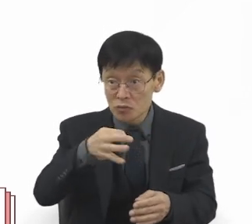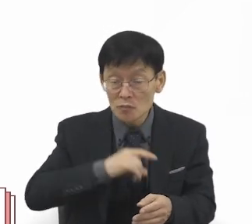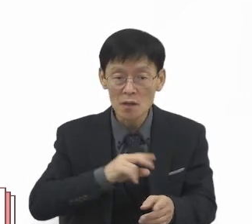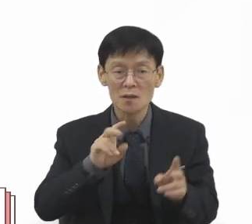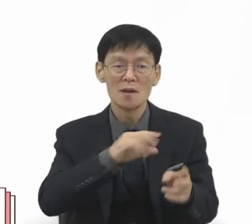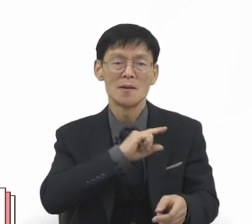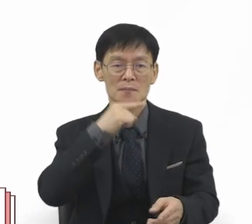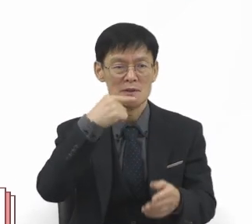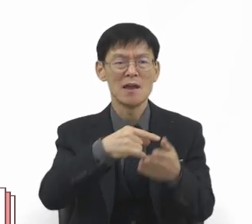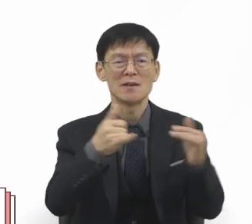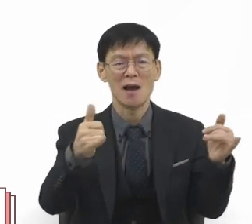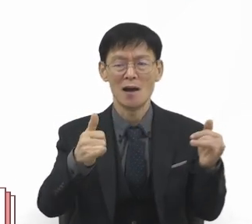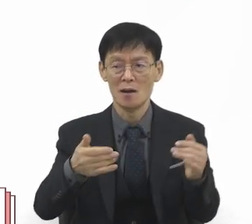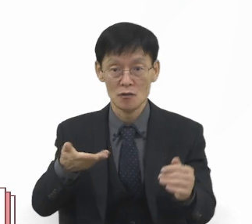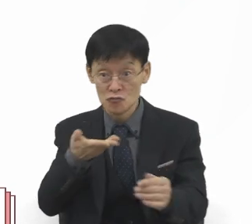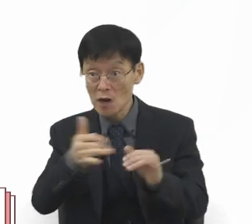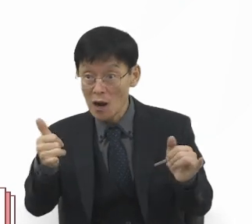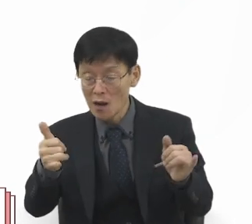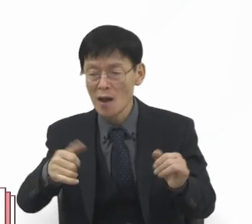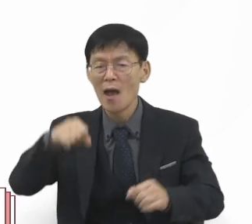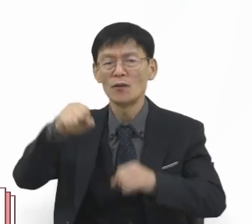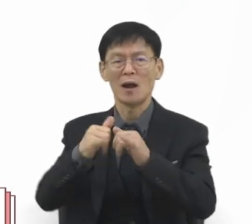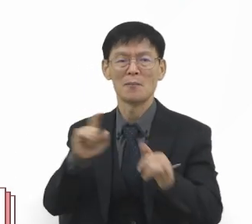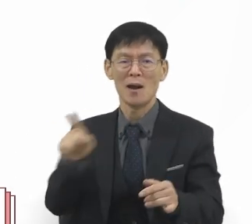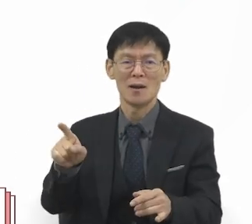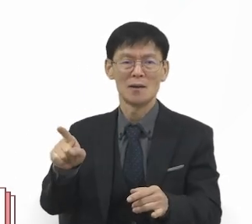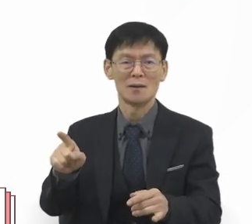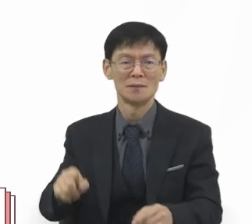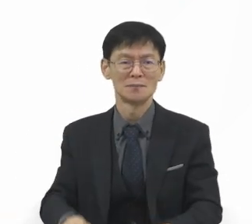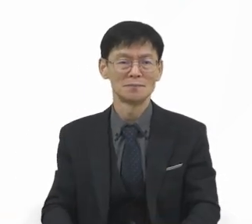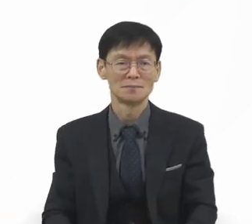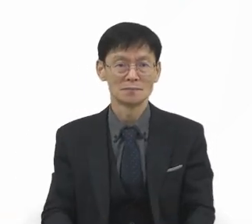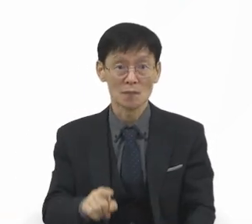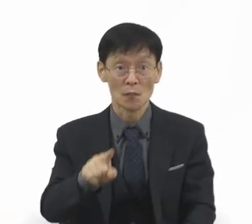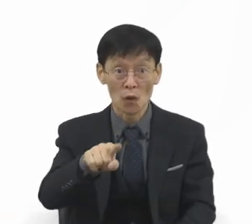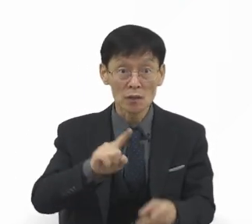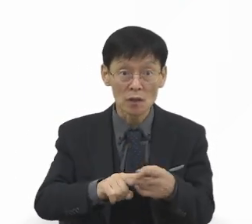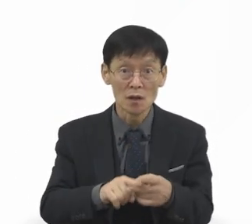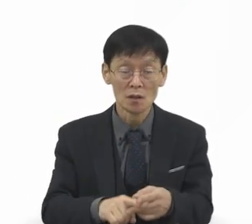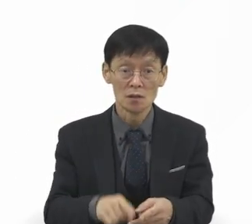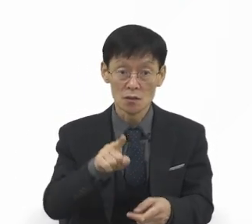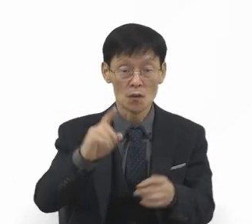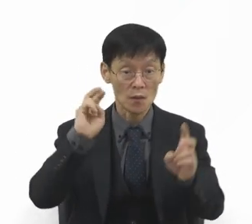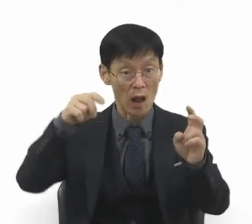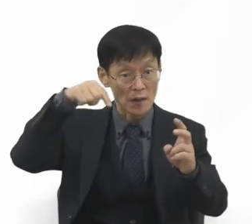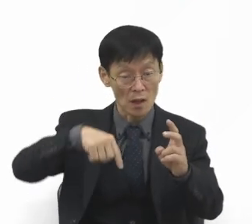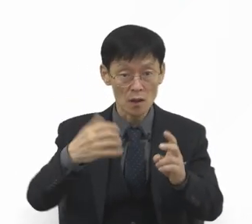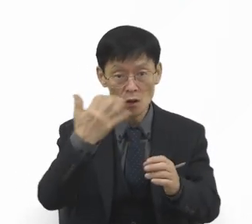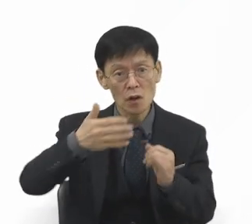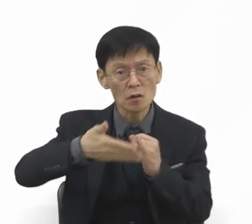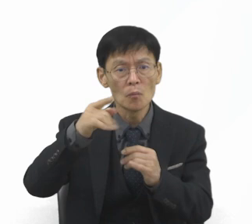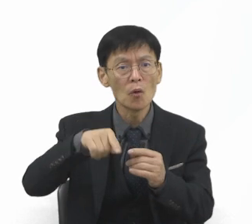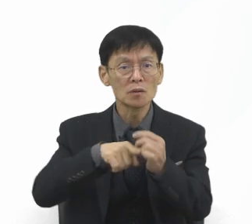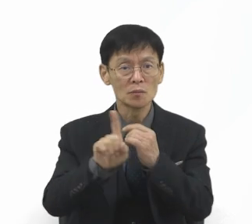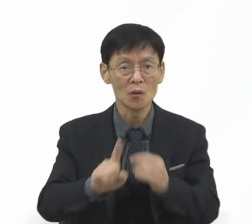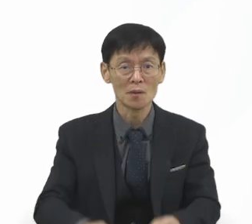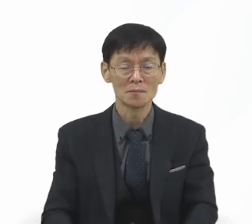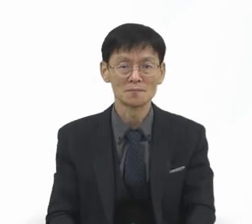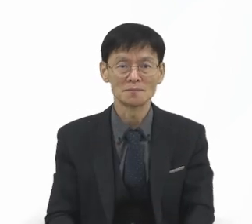피해자라 하고 성희롱을 한 사람을 행위자라 합니다. 그럼 직장 내 성희롱이란